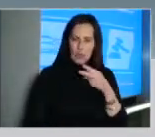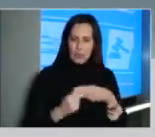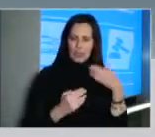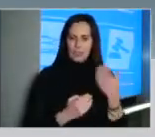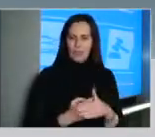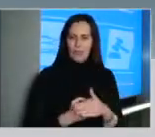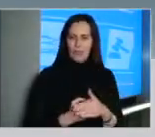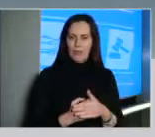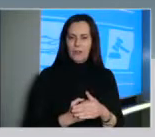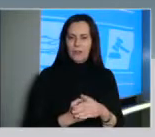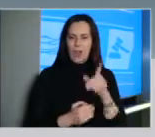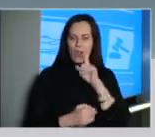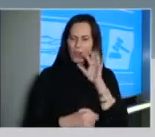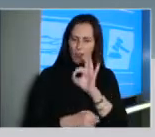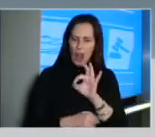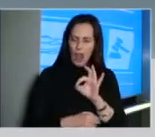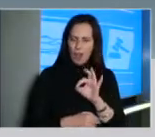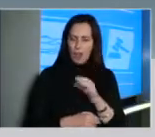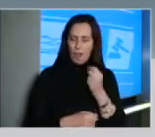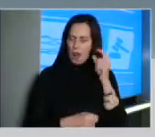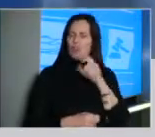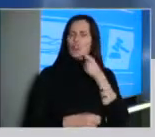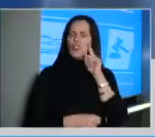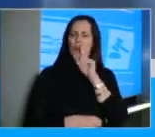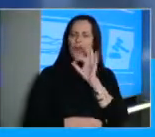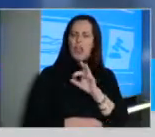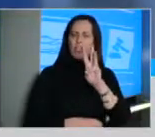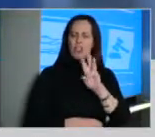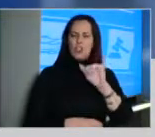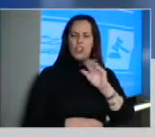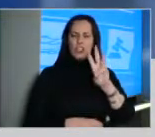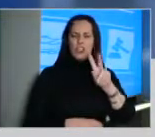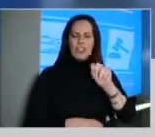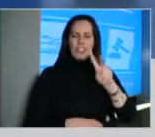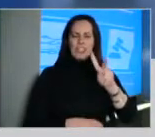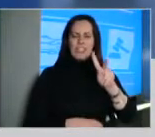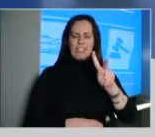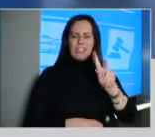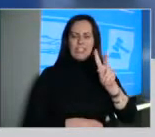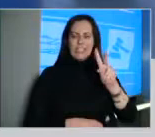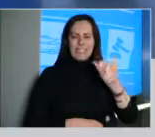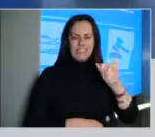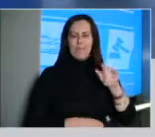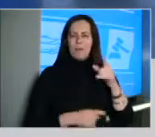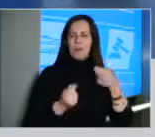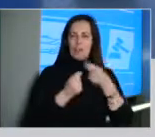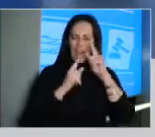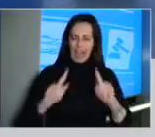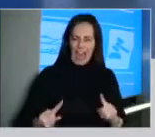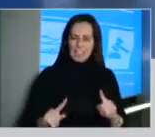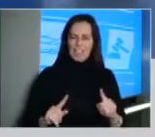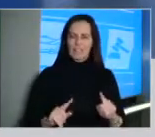סיום, השם שישינסקי קופץ להרבה מאוד אנשים בישראל, כמו שקשור לתגמולי הגז, משאבי